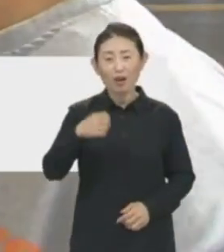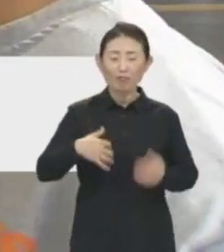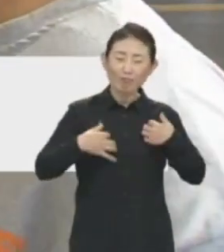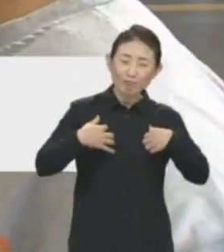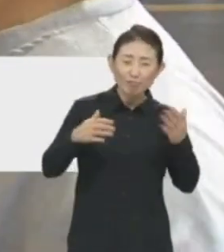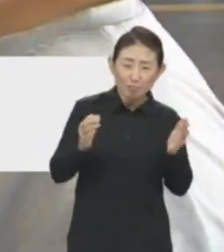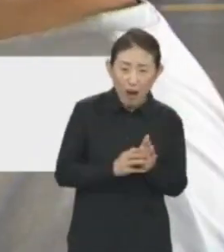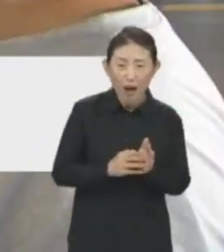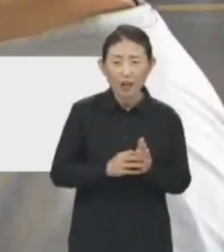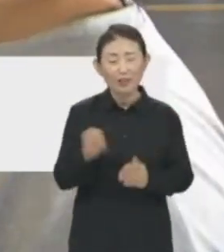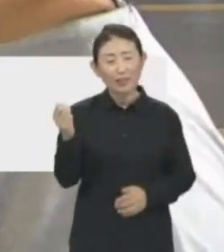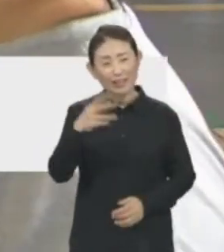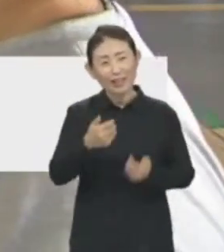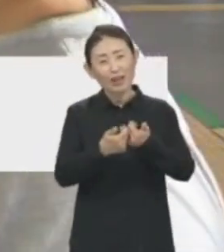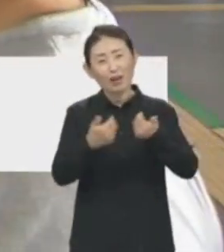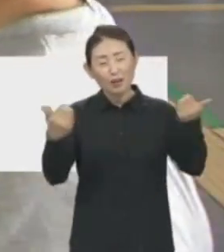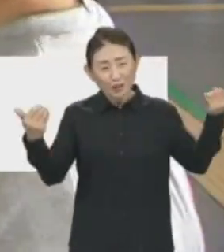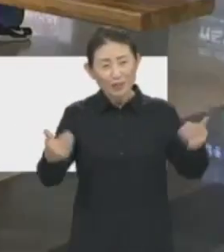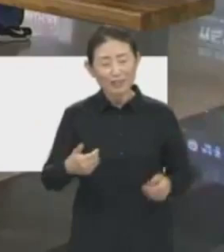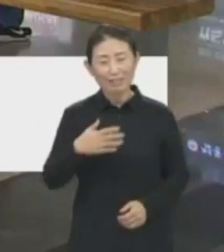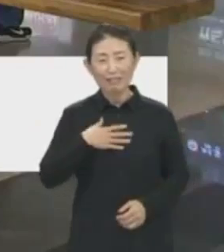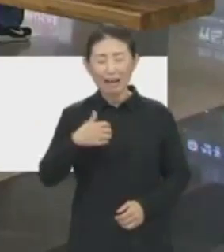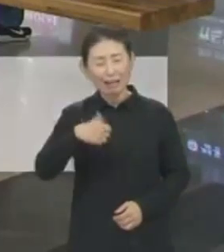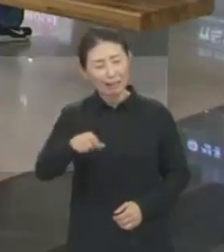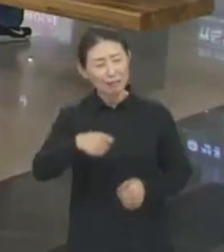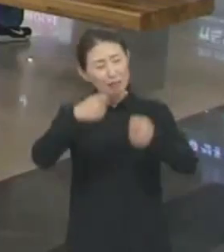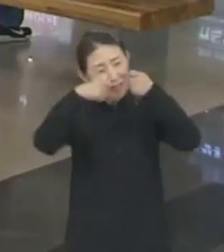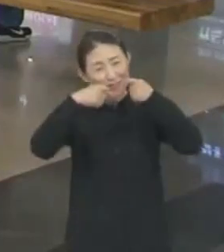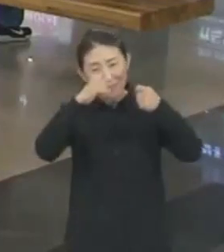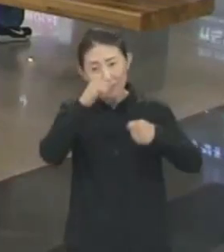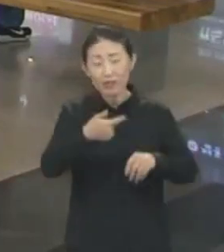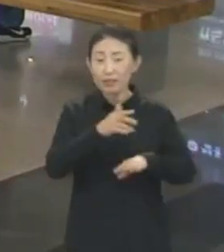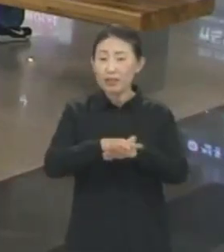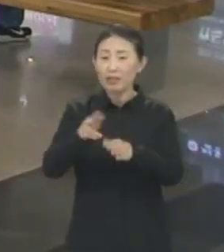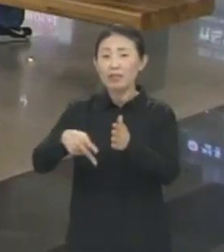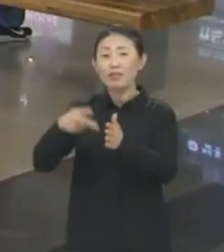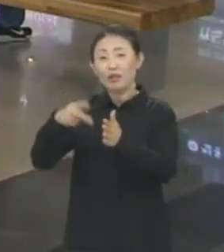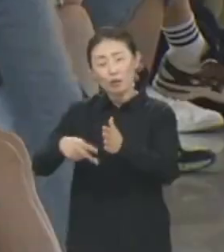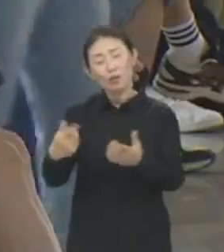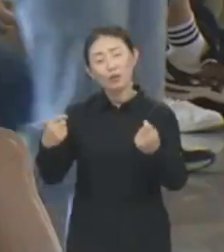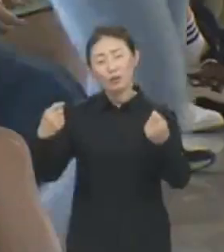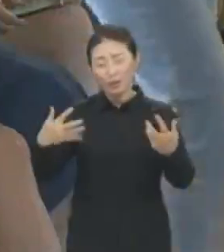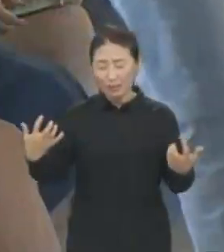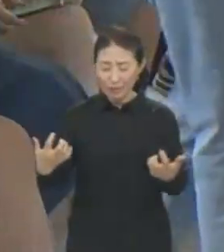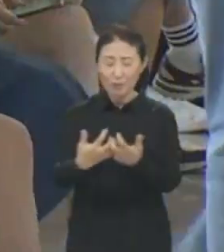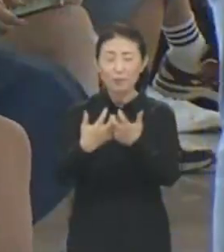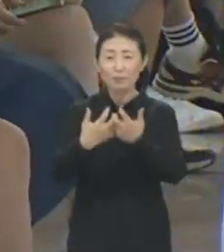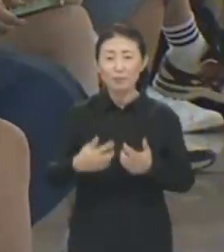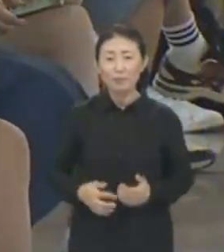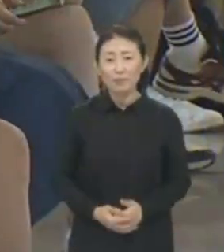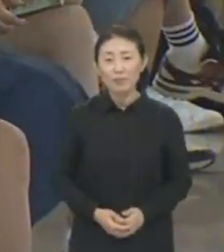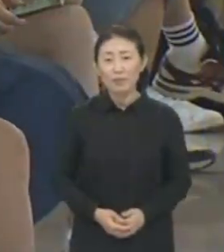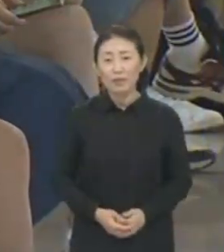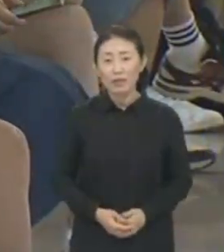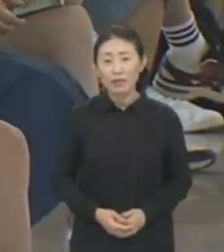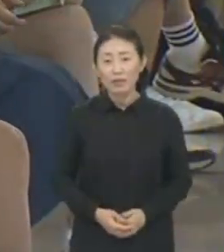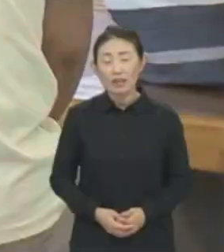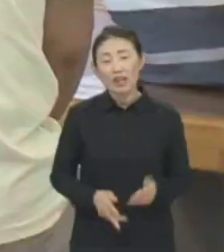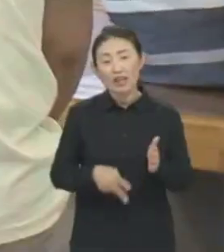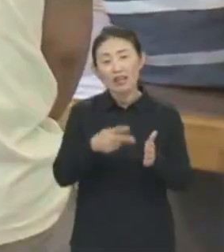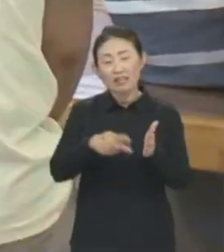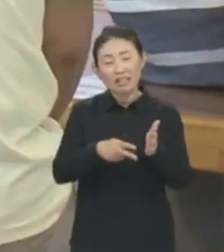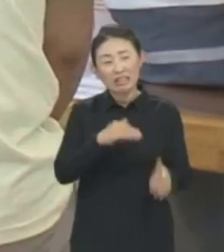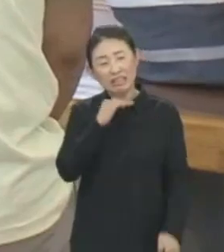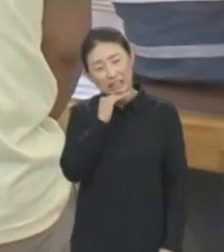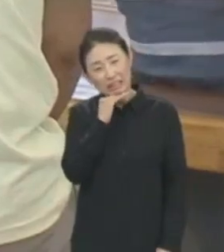좀 아쉬운 것도 있고 아이도 많이 이제 아쉬워하고. 대전역도 귀경객들로 붐비기는 마찬가지. 열차를